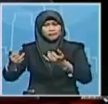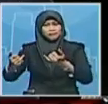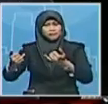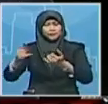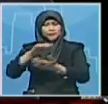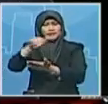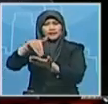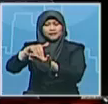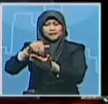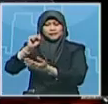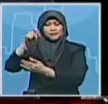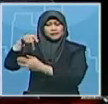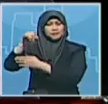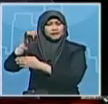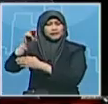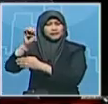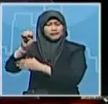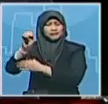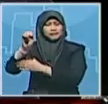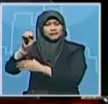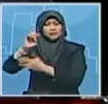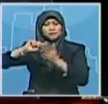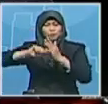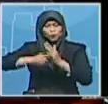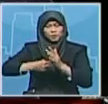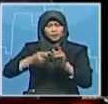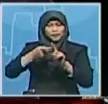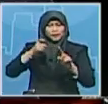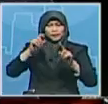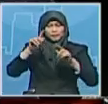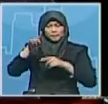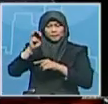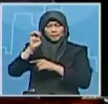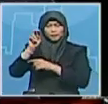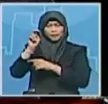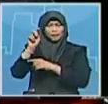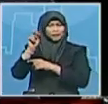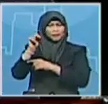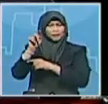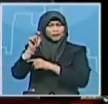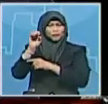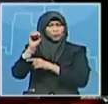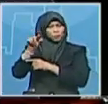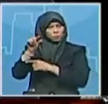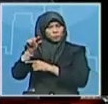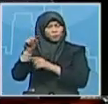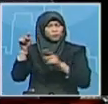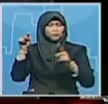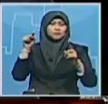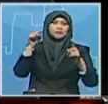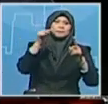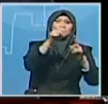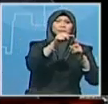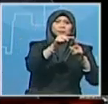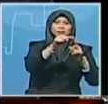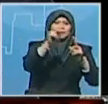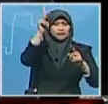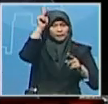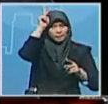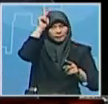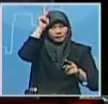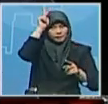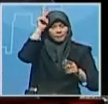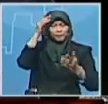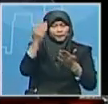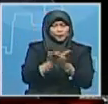ialah Central Spine. Central Spine ini ialah bermula daripada Bentong hinggalah ke Kota Baru,